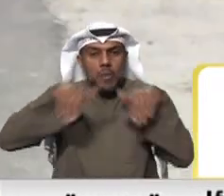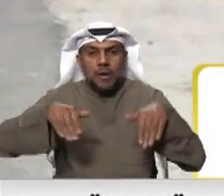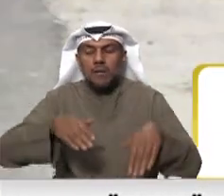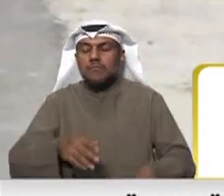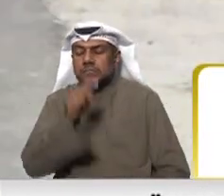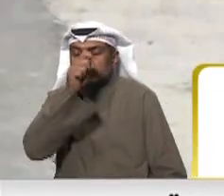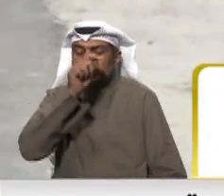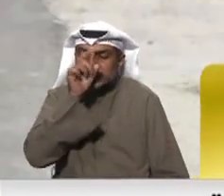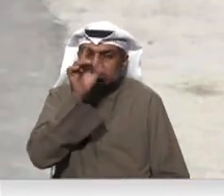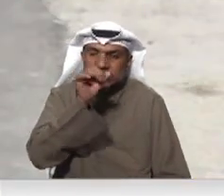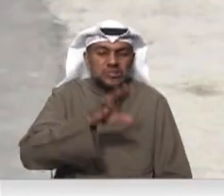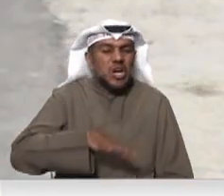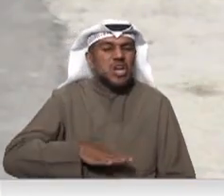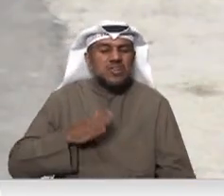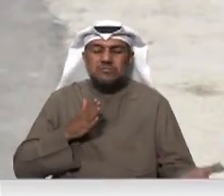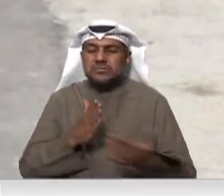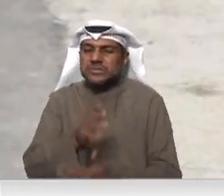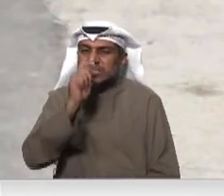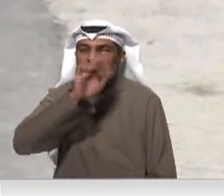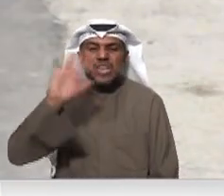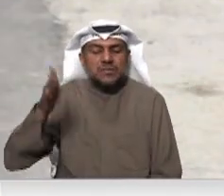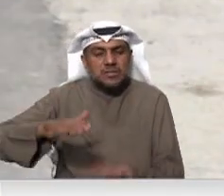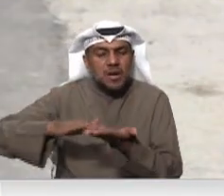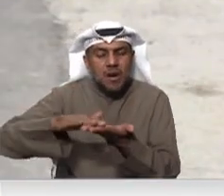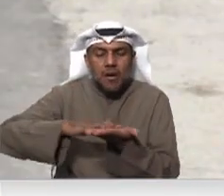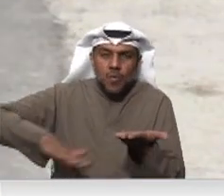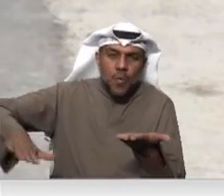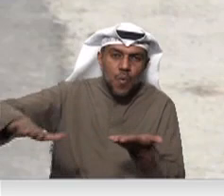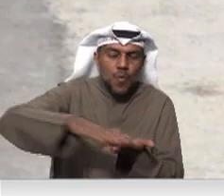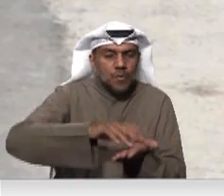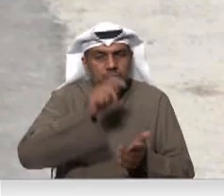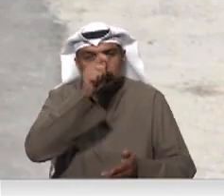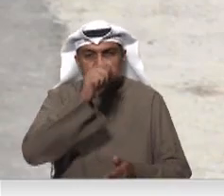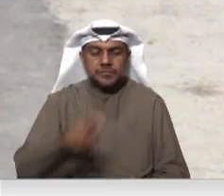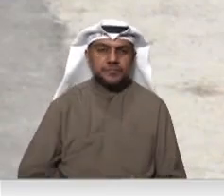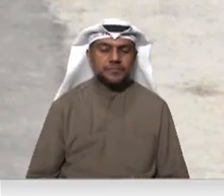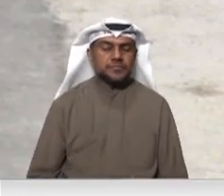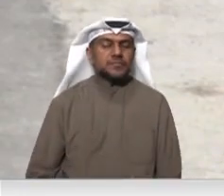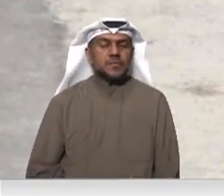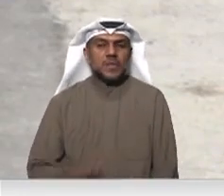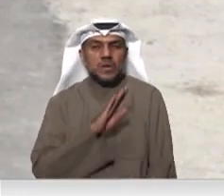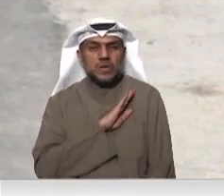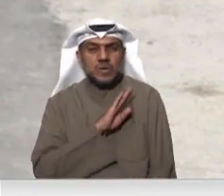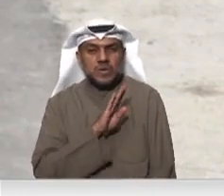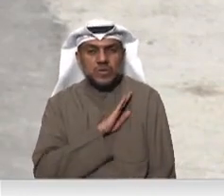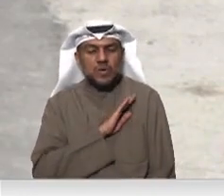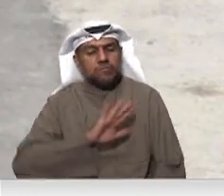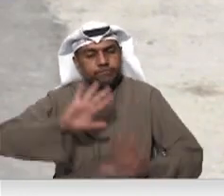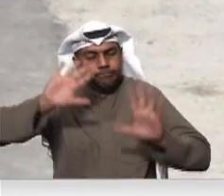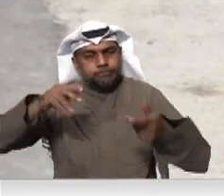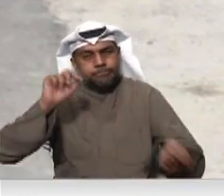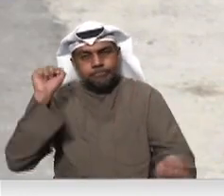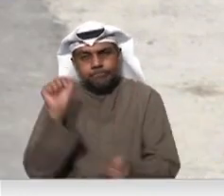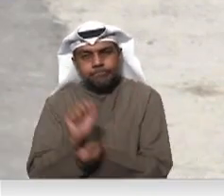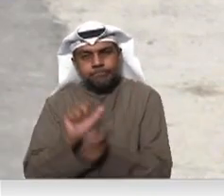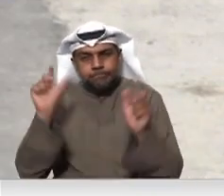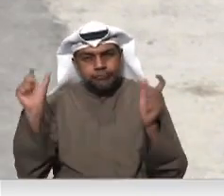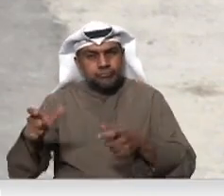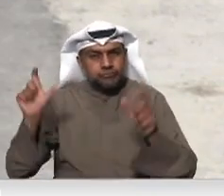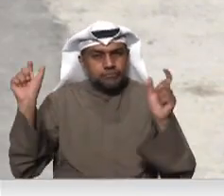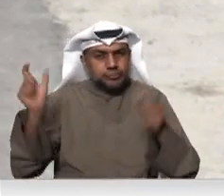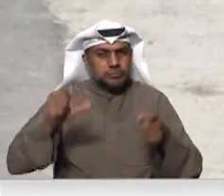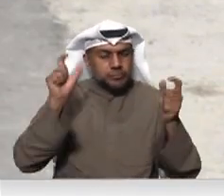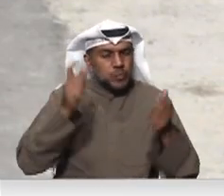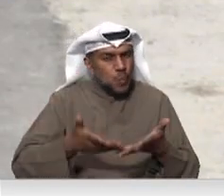من 7800 معتقل فلسطيني اعتقلهم جيش الاحتلال منذ 7 أكتوبر الماضي، باتوا